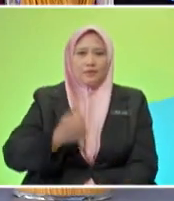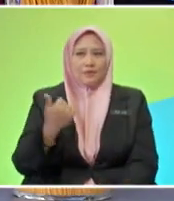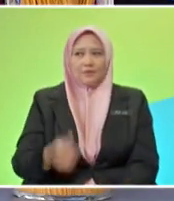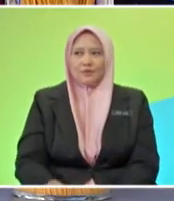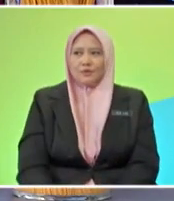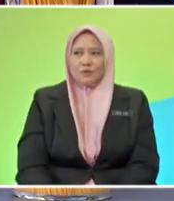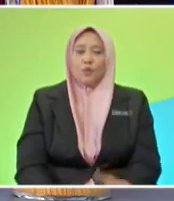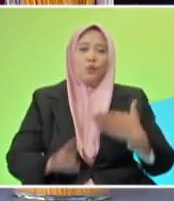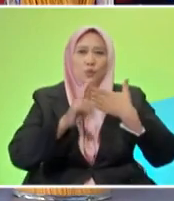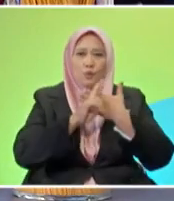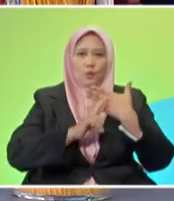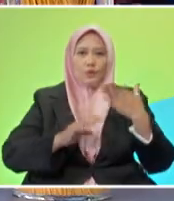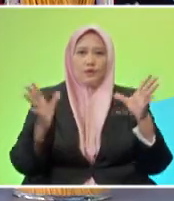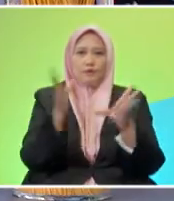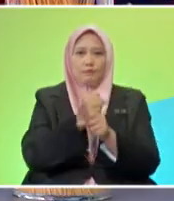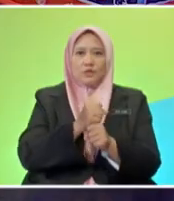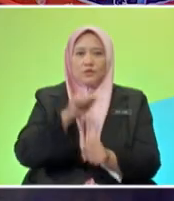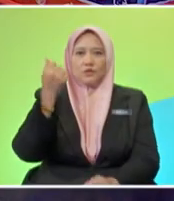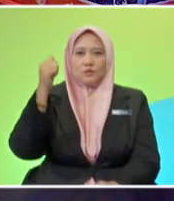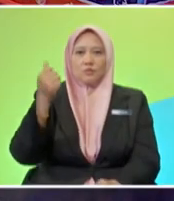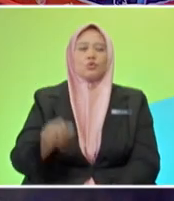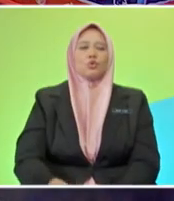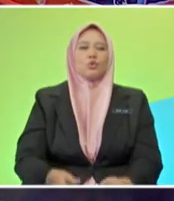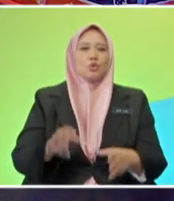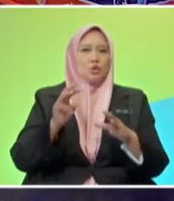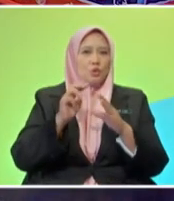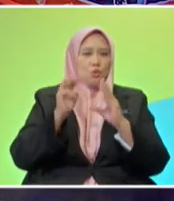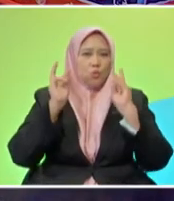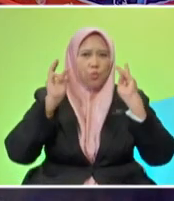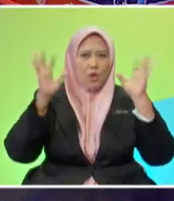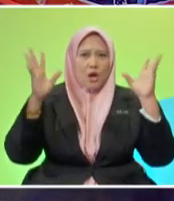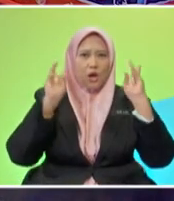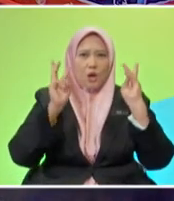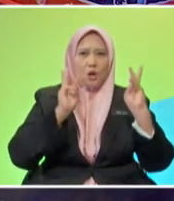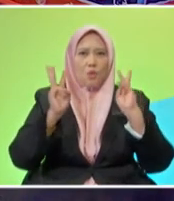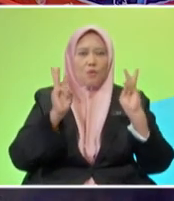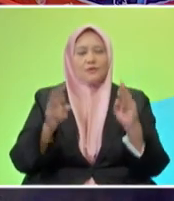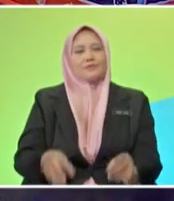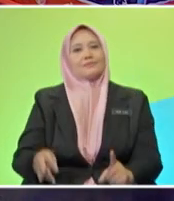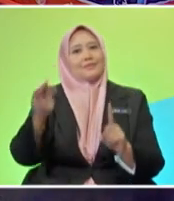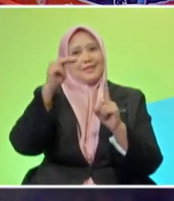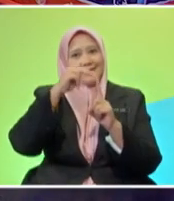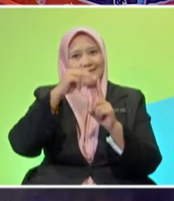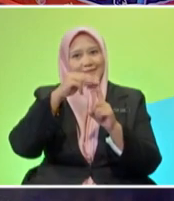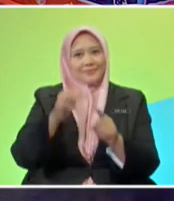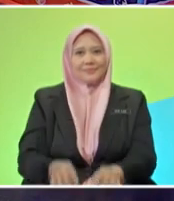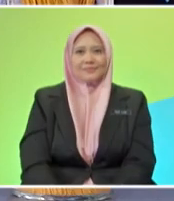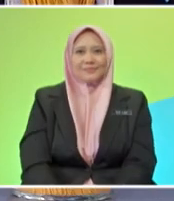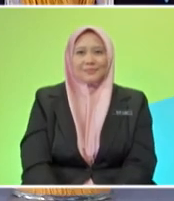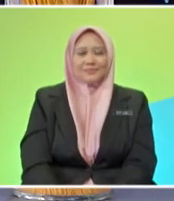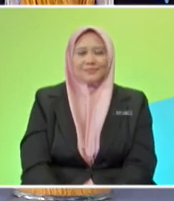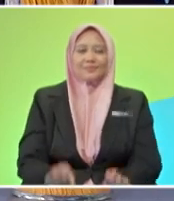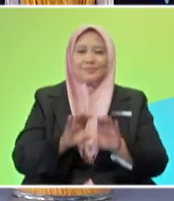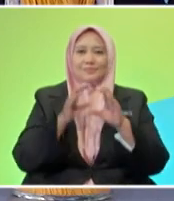10 wah. 10 wah berikan tepukan. Tanya diucapkan untuk kumpulan roti. Manakala kumpulan